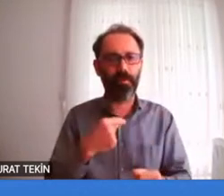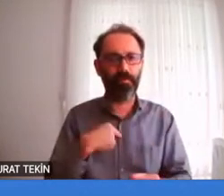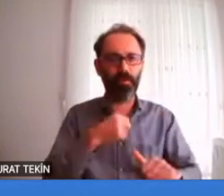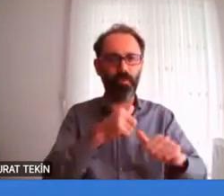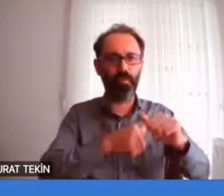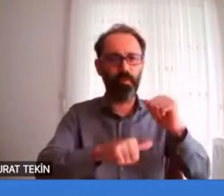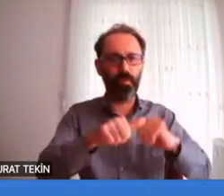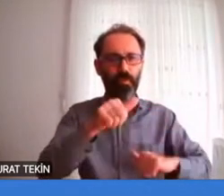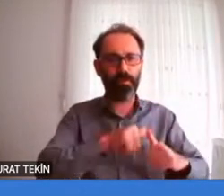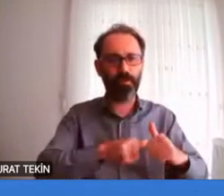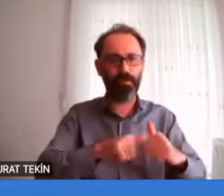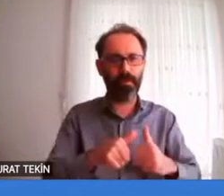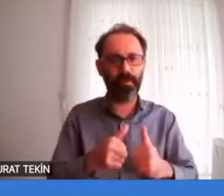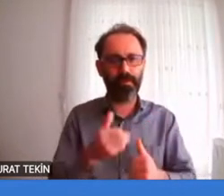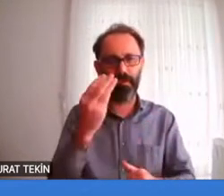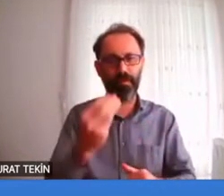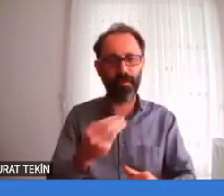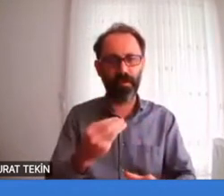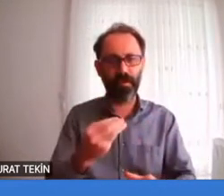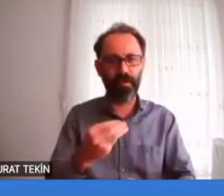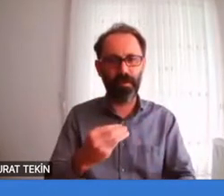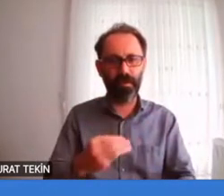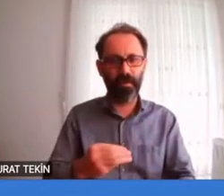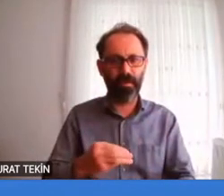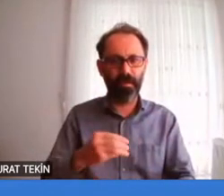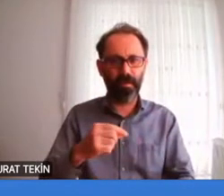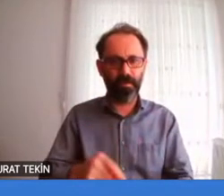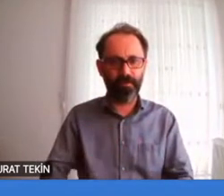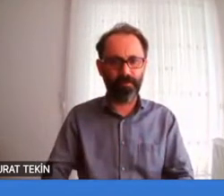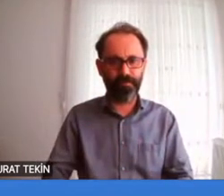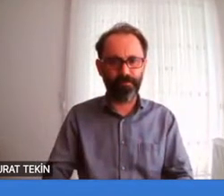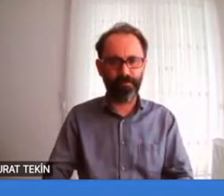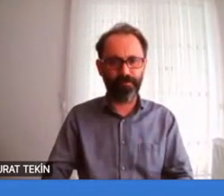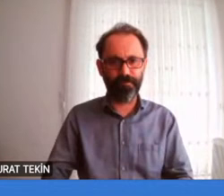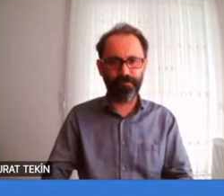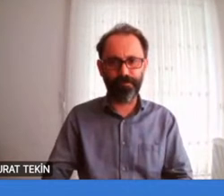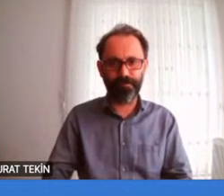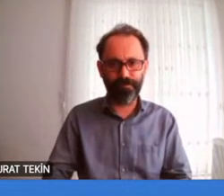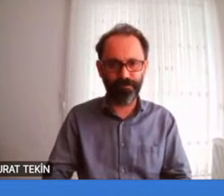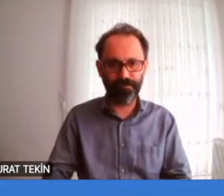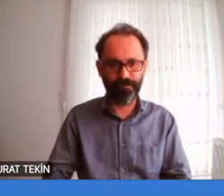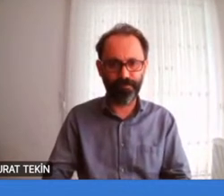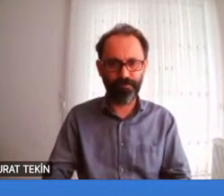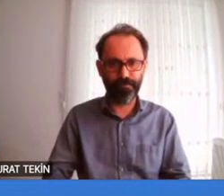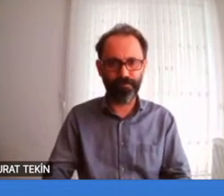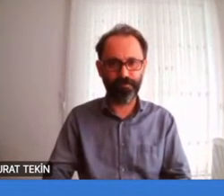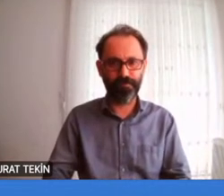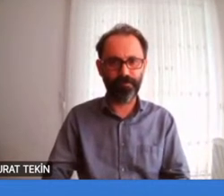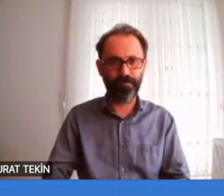üniversite yönetimimiz adına son derece büyük bir mutluluk duyuyoruz. Bunu belirtmek istiyorum.